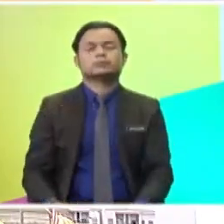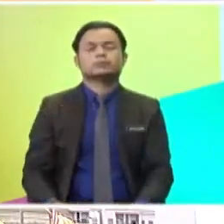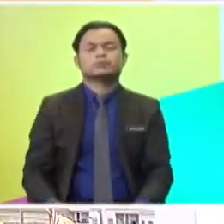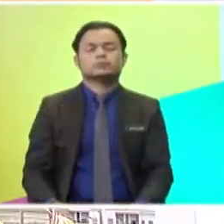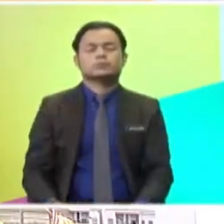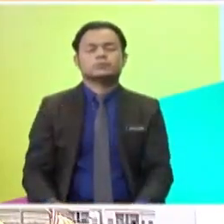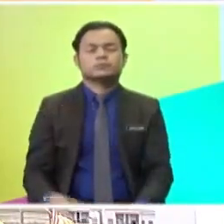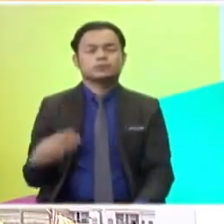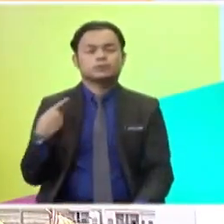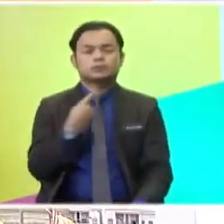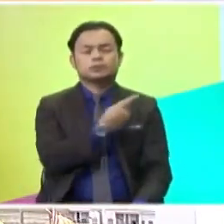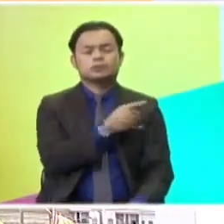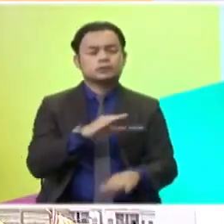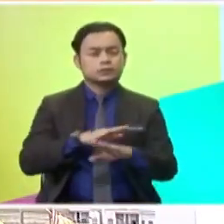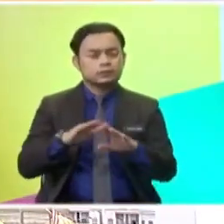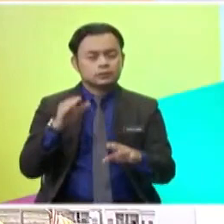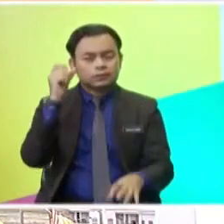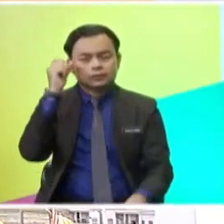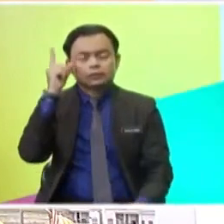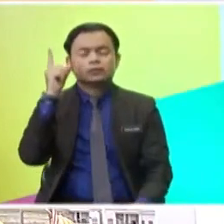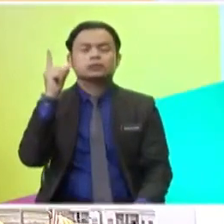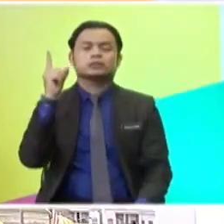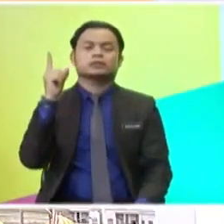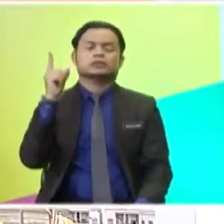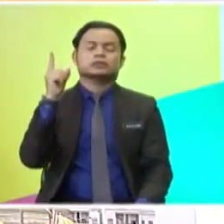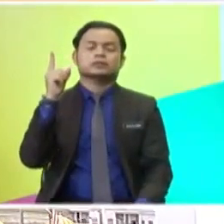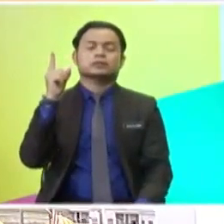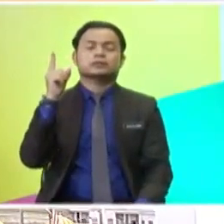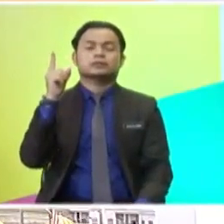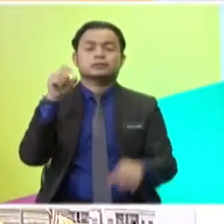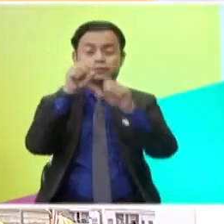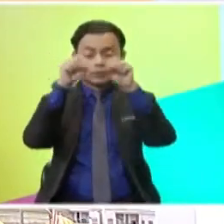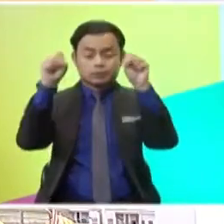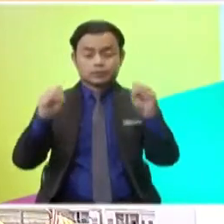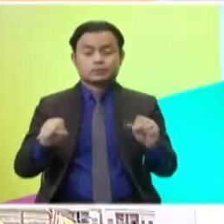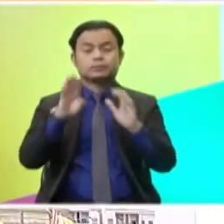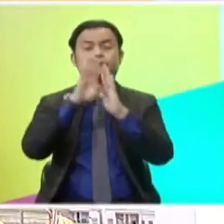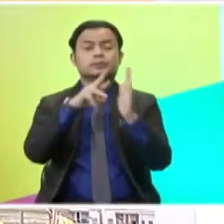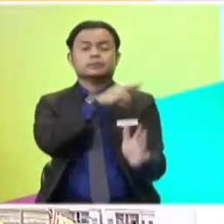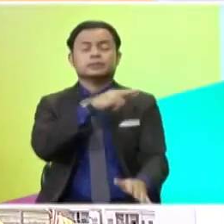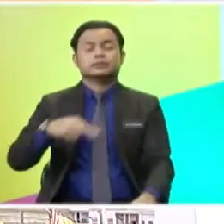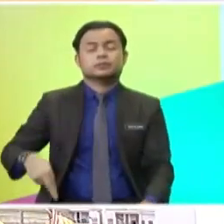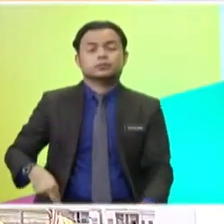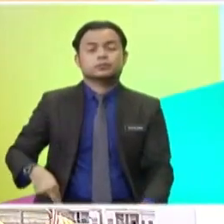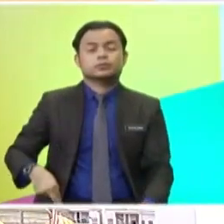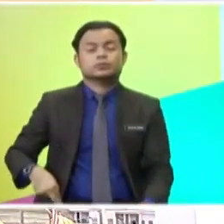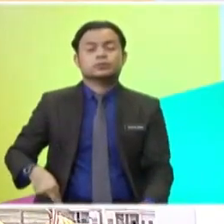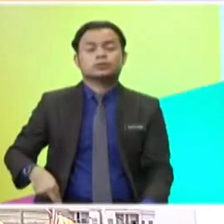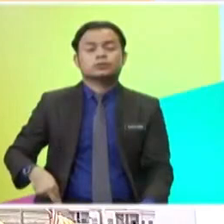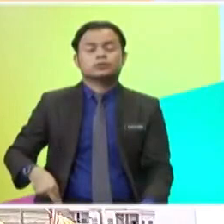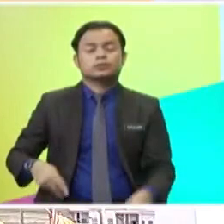sedar kehadiran sistem beraja itu sebenarnya telah sedikit sebanyak menghalang penjajahan British